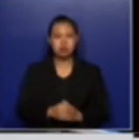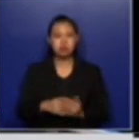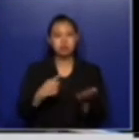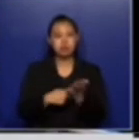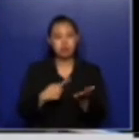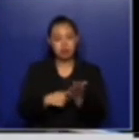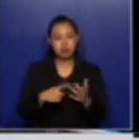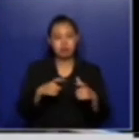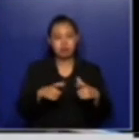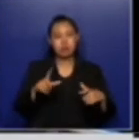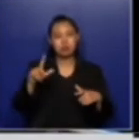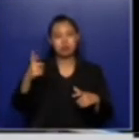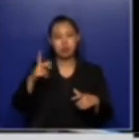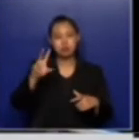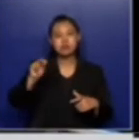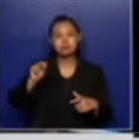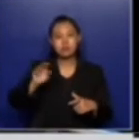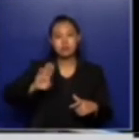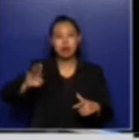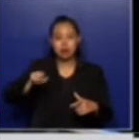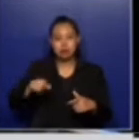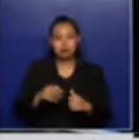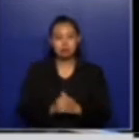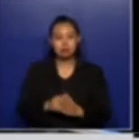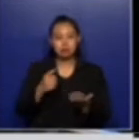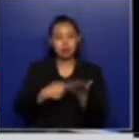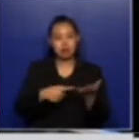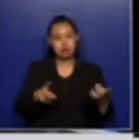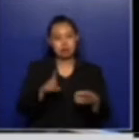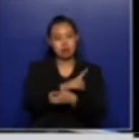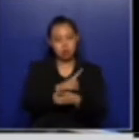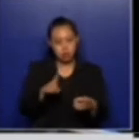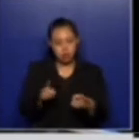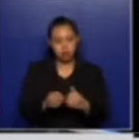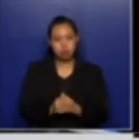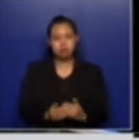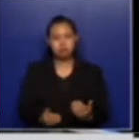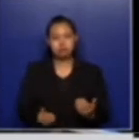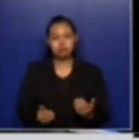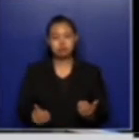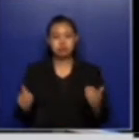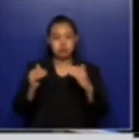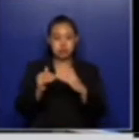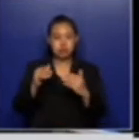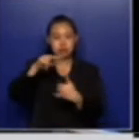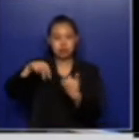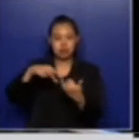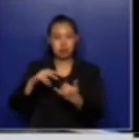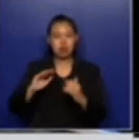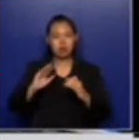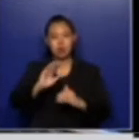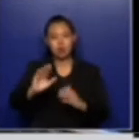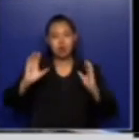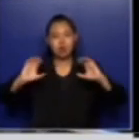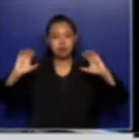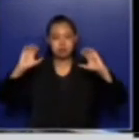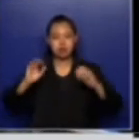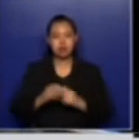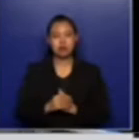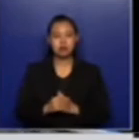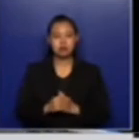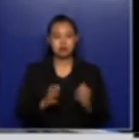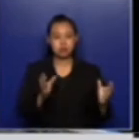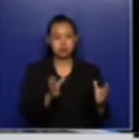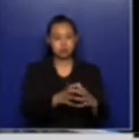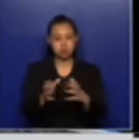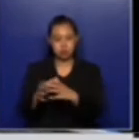หรือ30บาทประกันสังคมแม้กระทั่งสิทธิในการรักษาพยาบาลของข้าราชการซึ่งสิทธิ3กองทุน